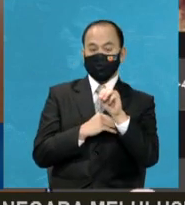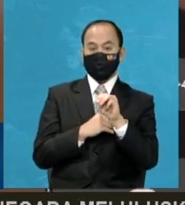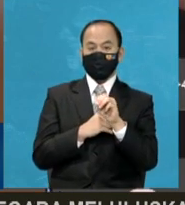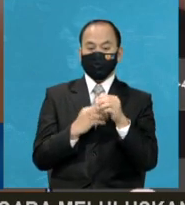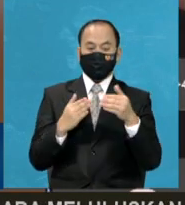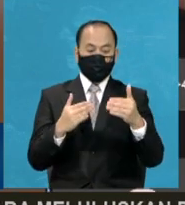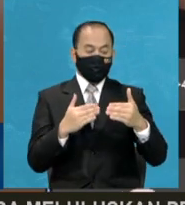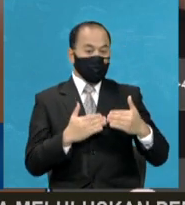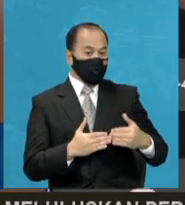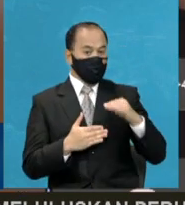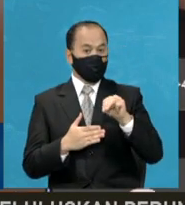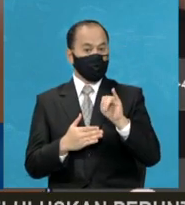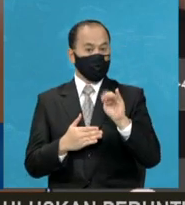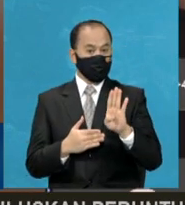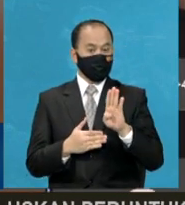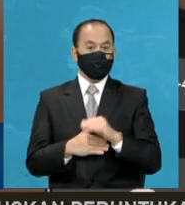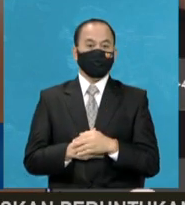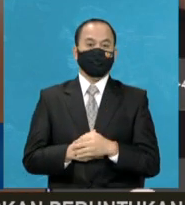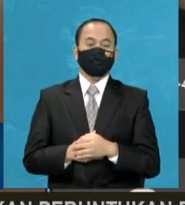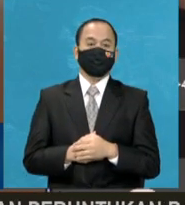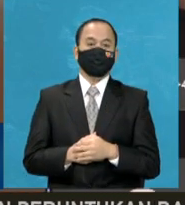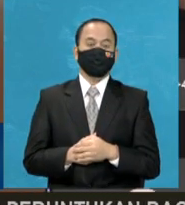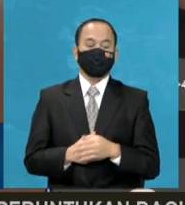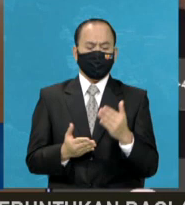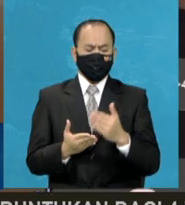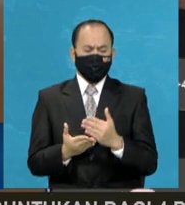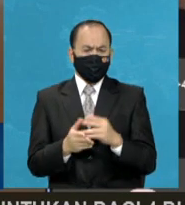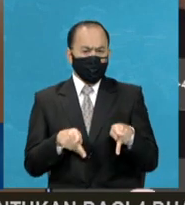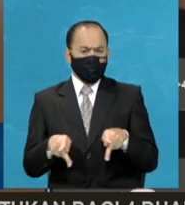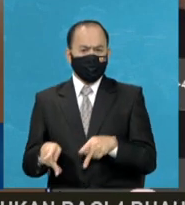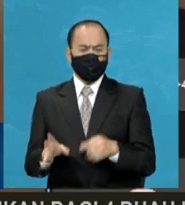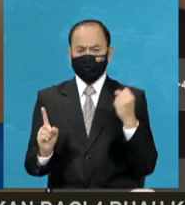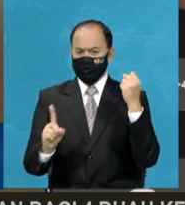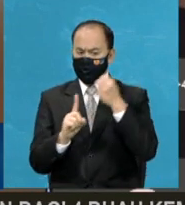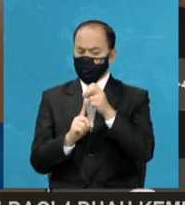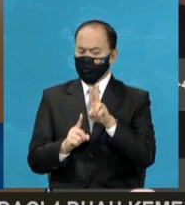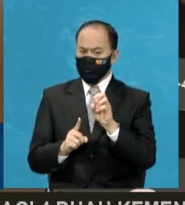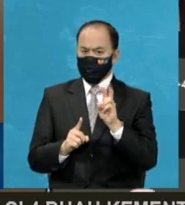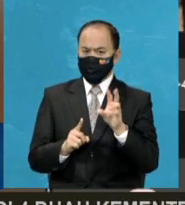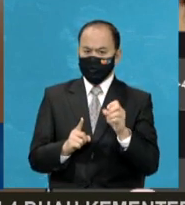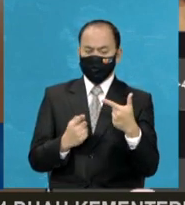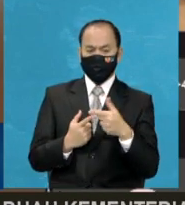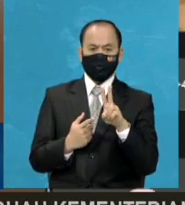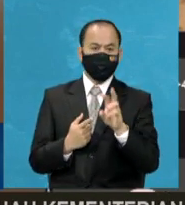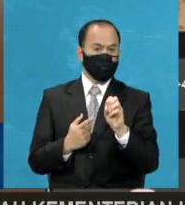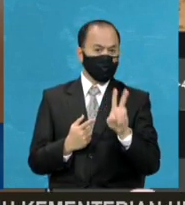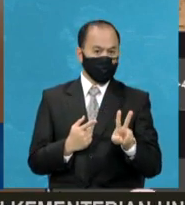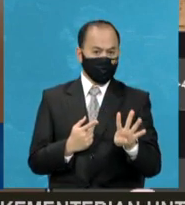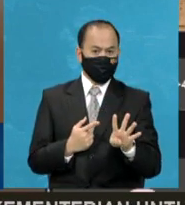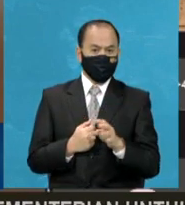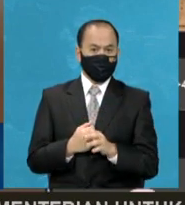beraja dasarkan pada prestasi pencapaian Plants versus zip Kementerian 20-20-20 24